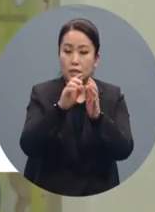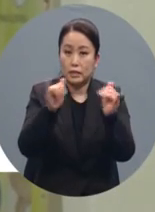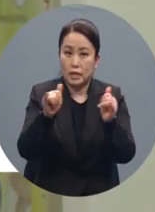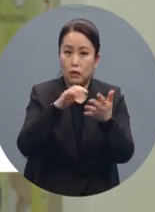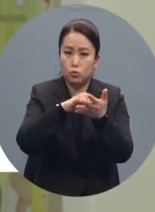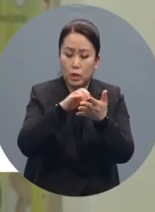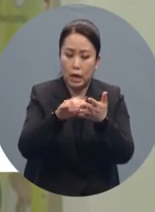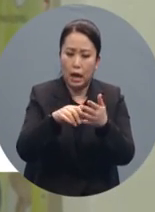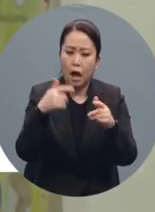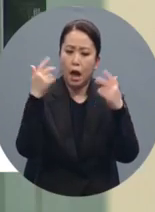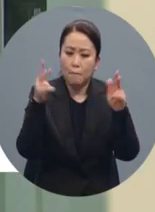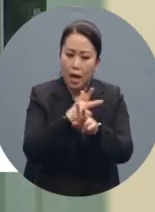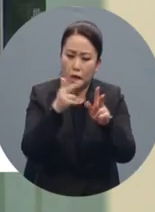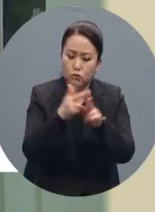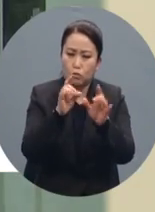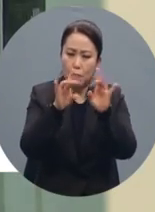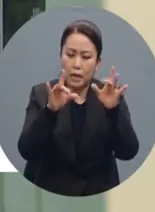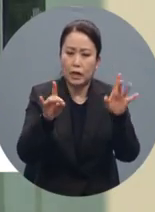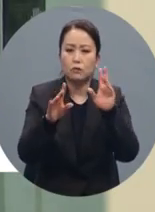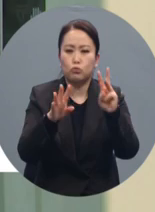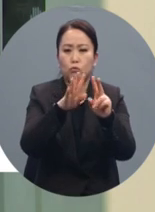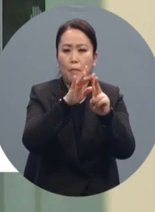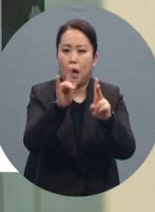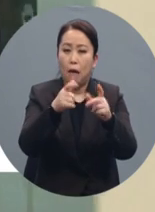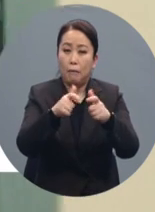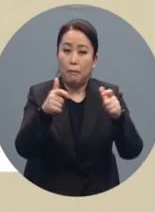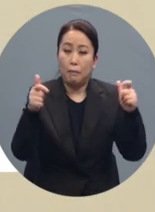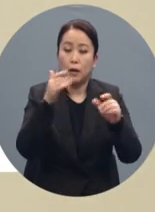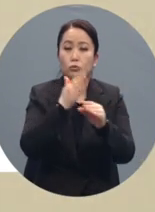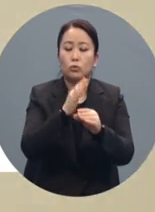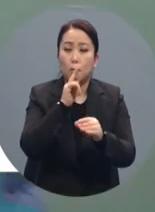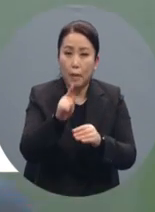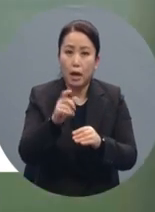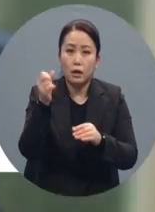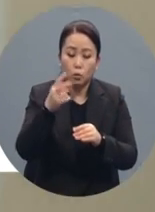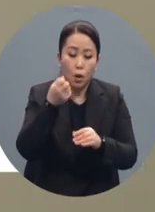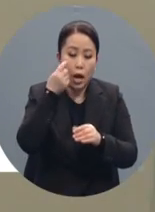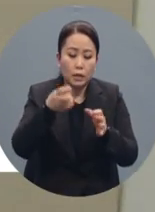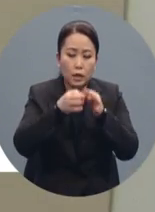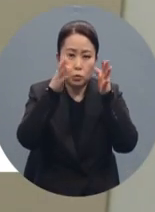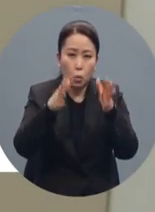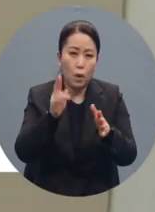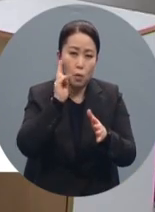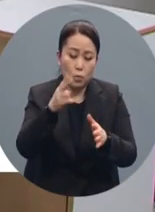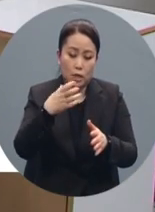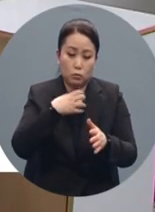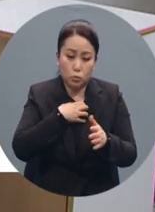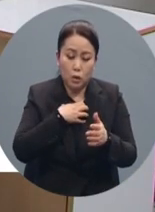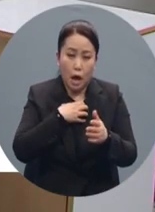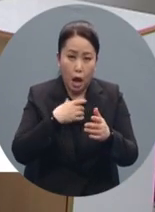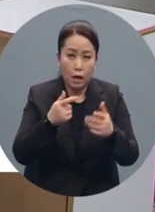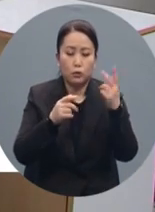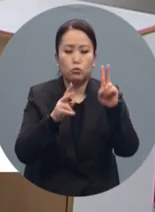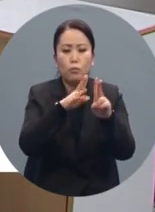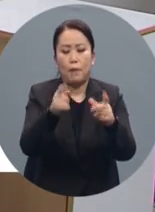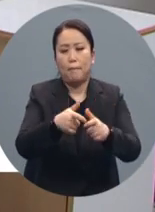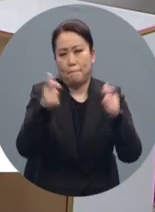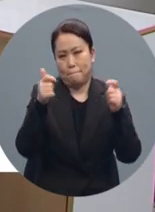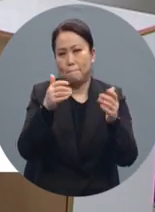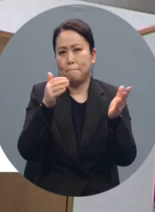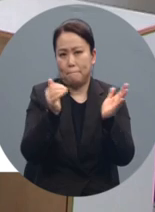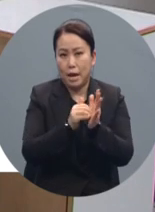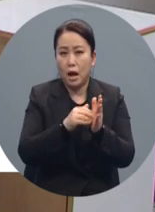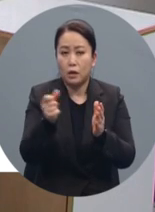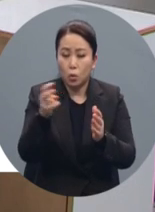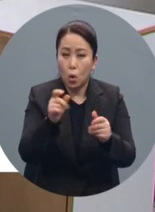밝혔습니다 위 중증으로 악화될 확증 자도 한달 3 2배 가까이 늘어 냈습니다 특히 의료기관이나